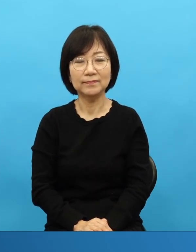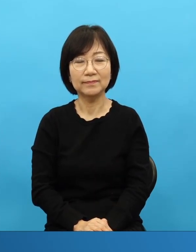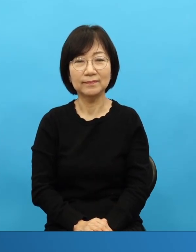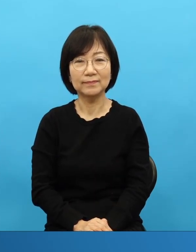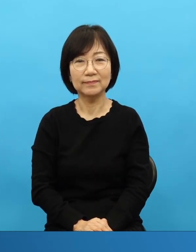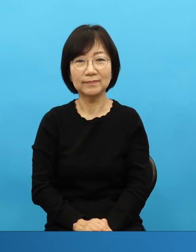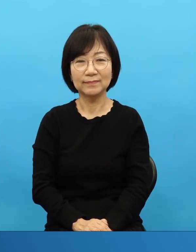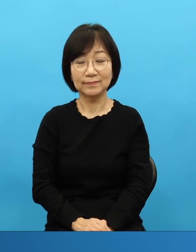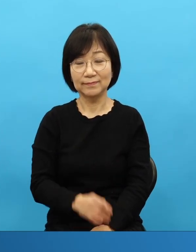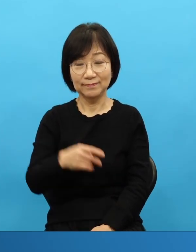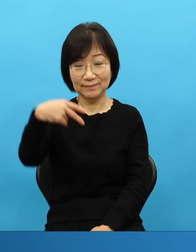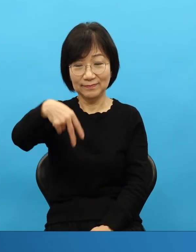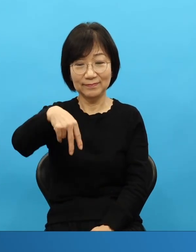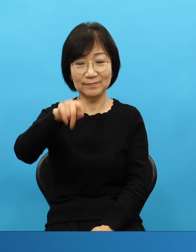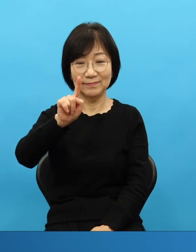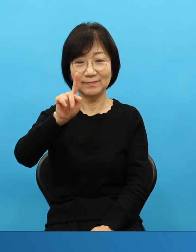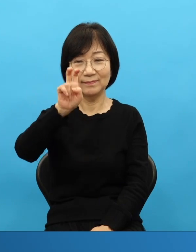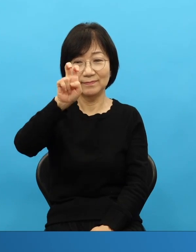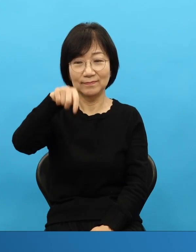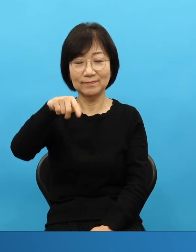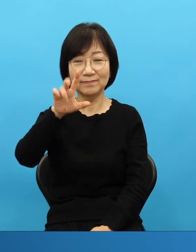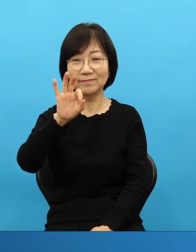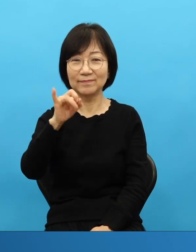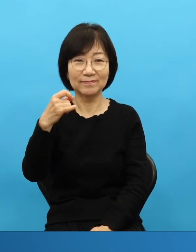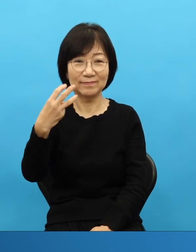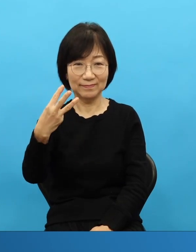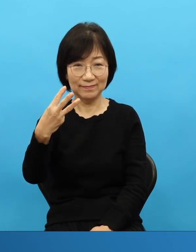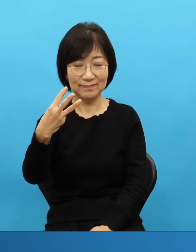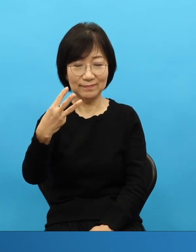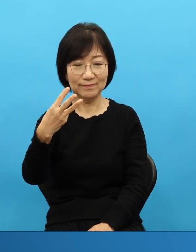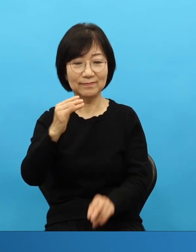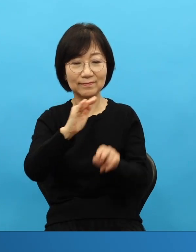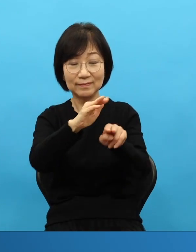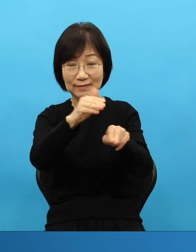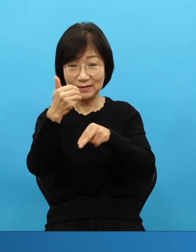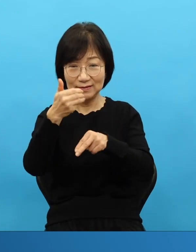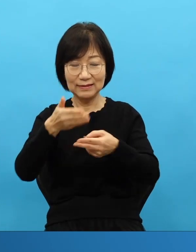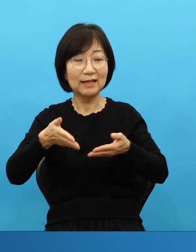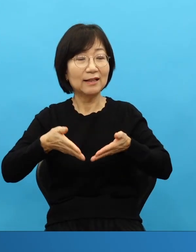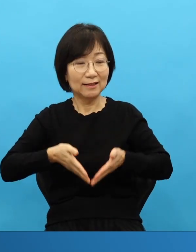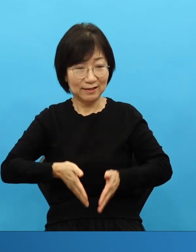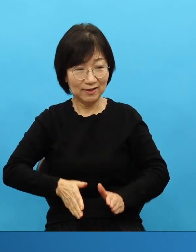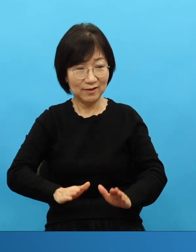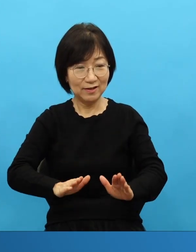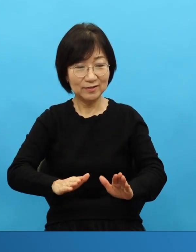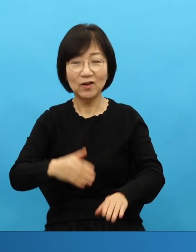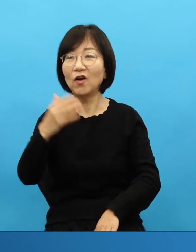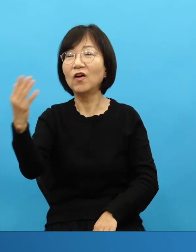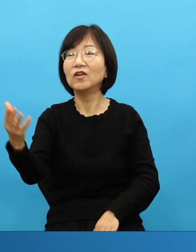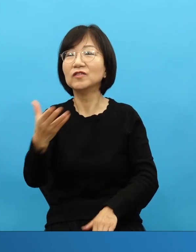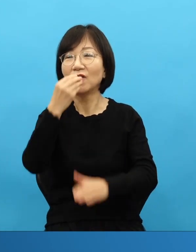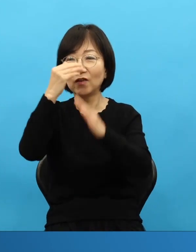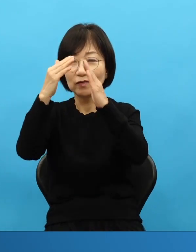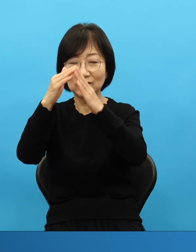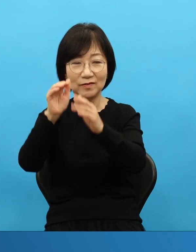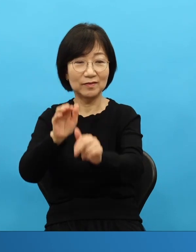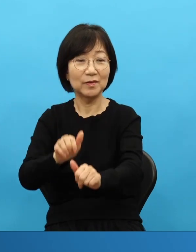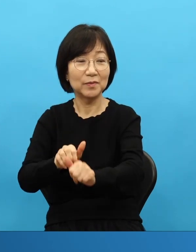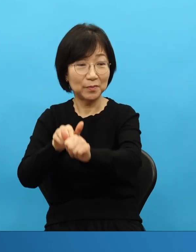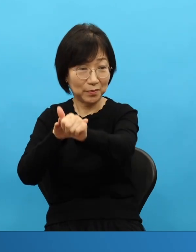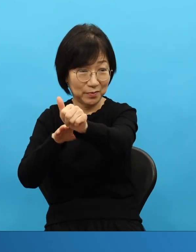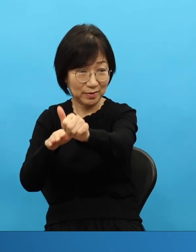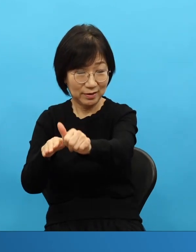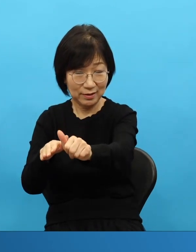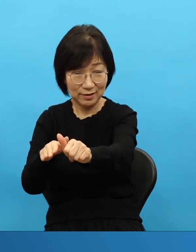사무엘이 태어나서 성전에 있게 됩니다. And so Samuel was born and he goes to live in the temple.